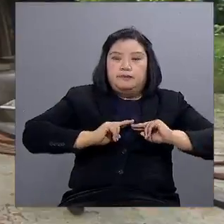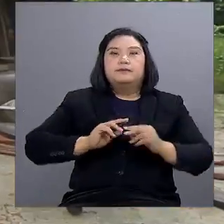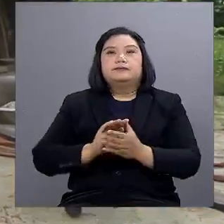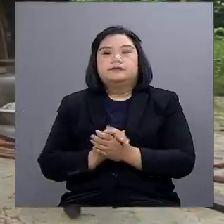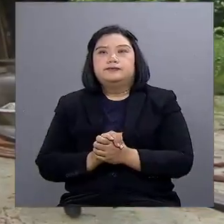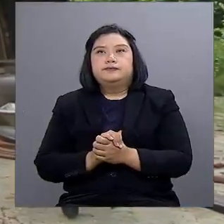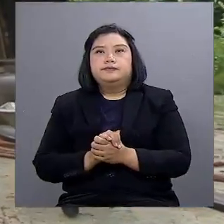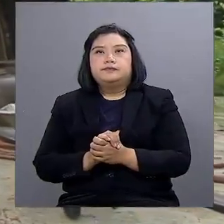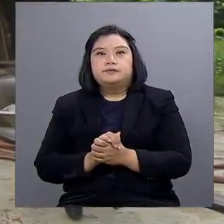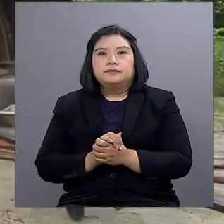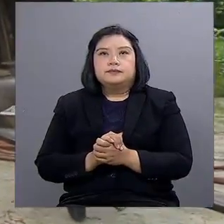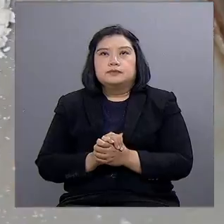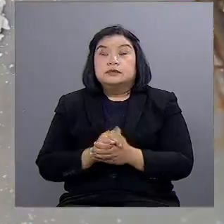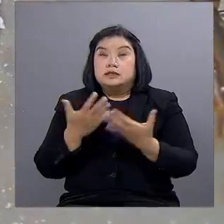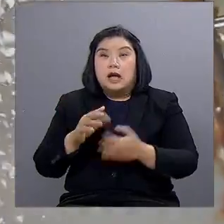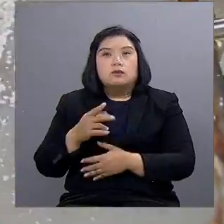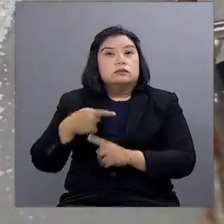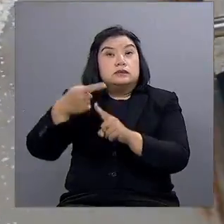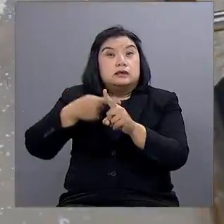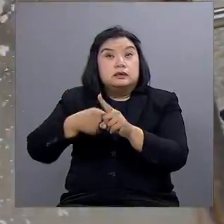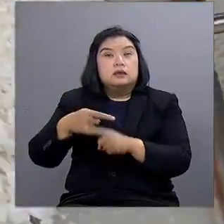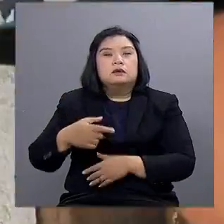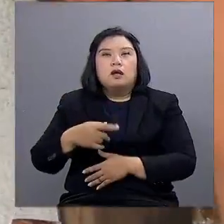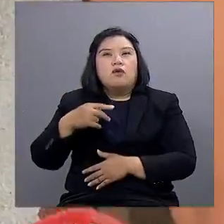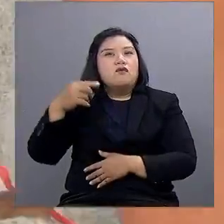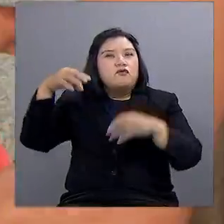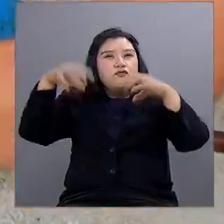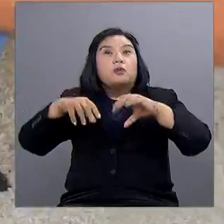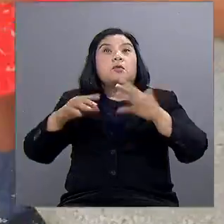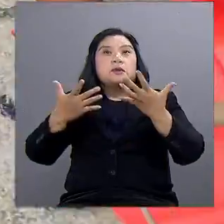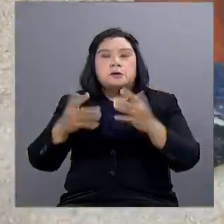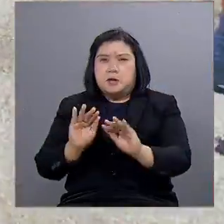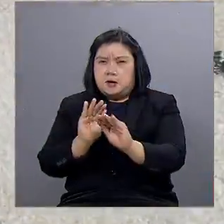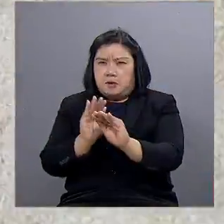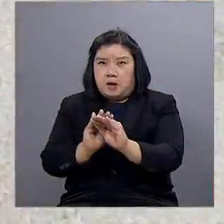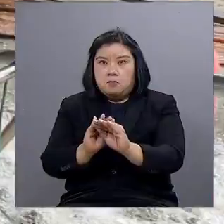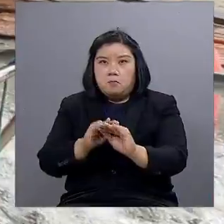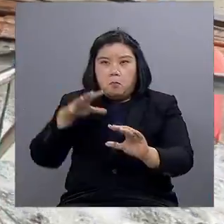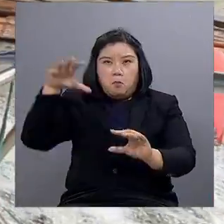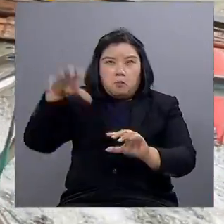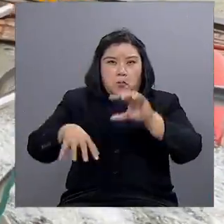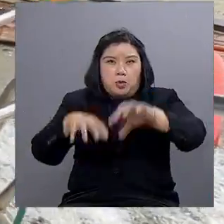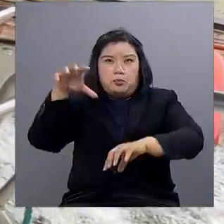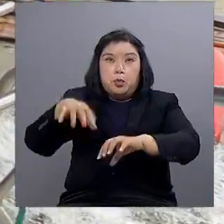ในหน้าแล้งเกลือจะเต็มยุ้งไปหมดพร้อมขนออกไปขาย